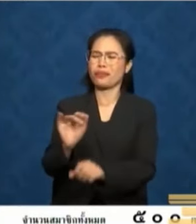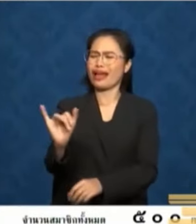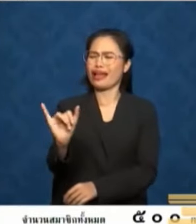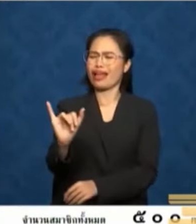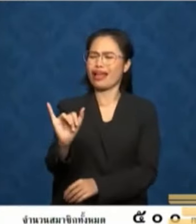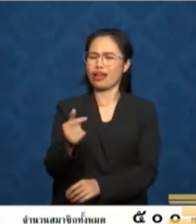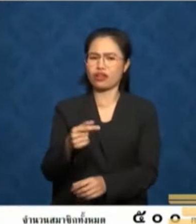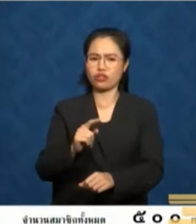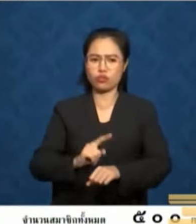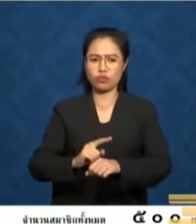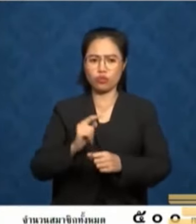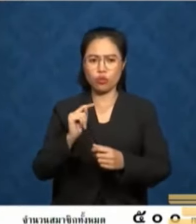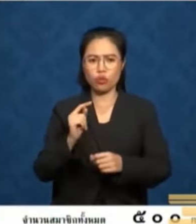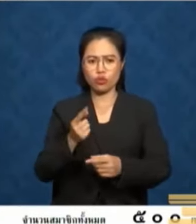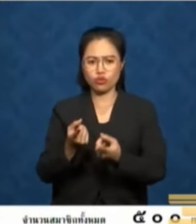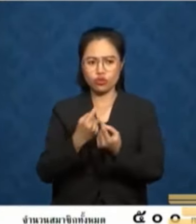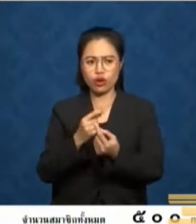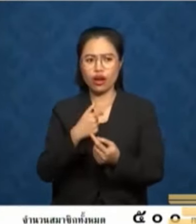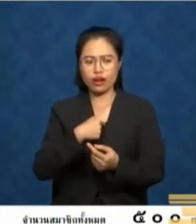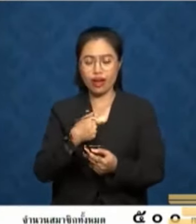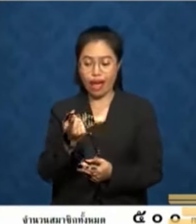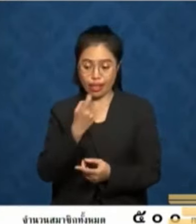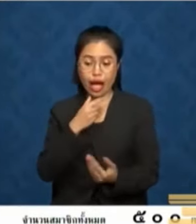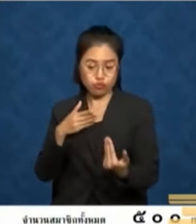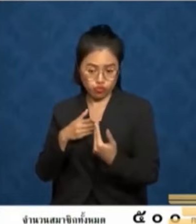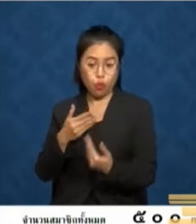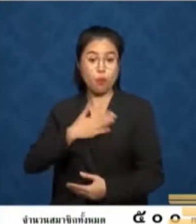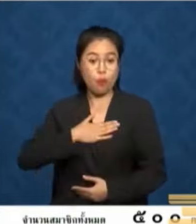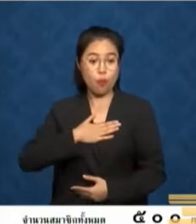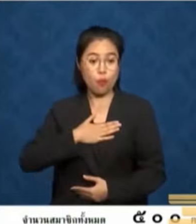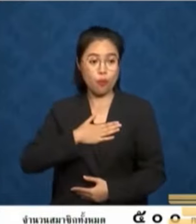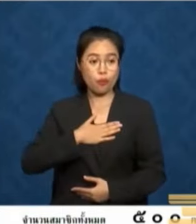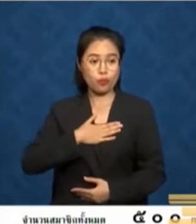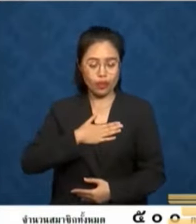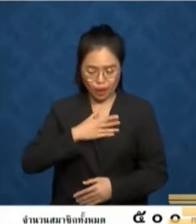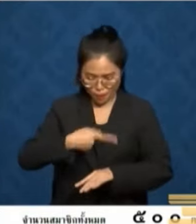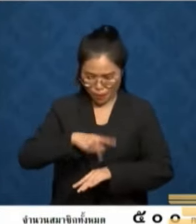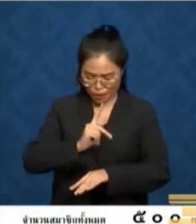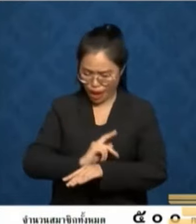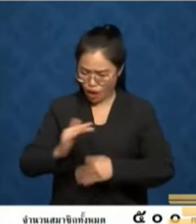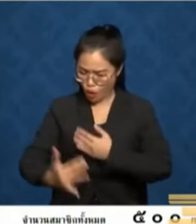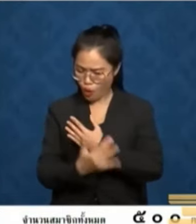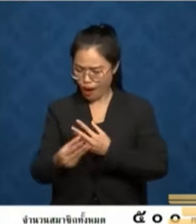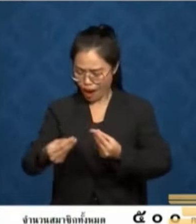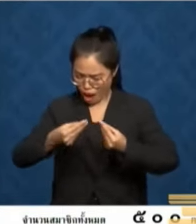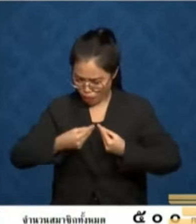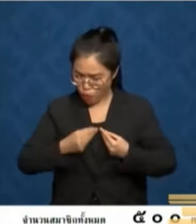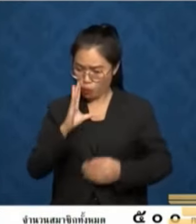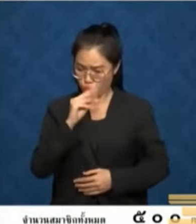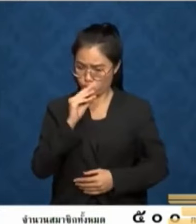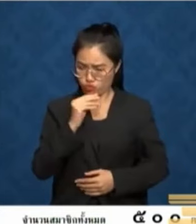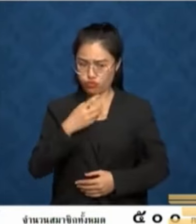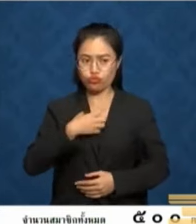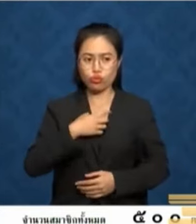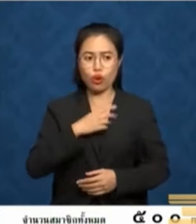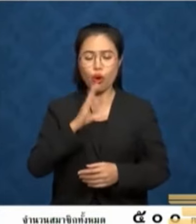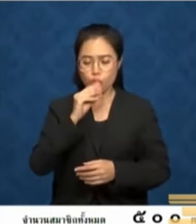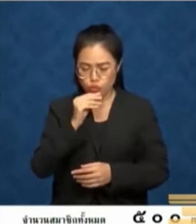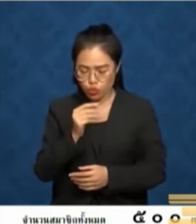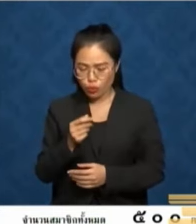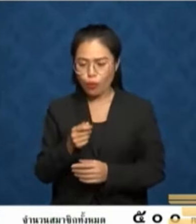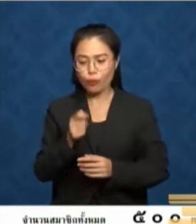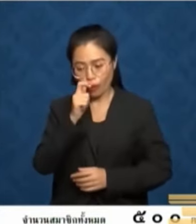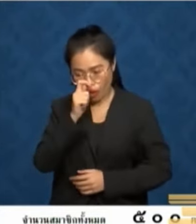ะงั้นขอเป็นกระเด็นที่ถามผมนะครับทีนี้ท่านประธานเนี่ยให้ผมพูดสิครับเพราะว่าผมก็ไม่ได้เกเลกท่านประธานพูดด้วยความนอบ